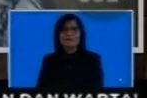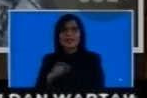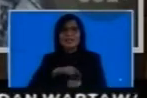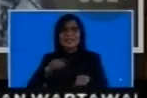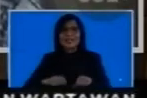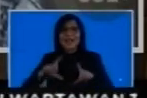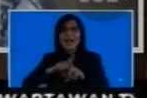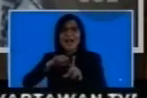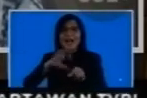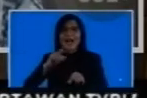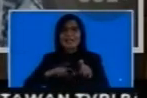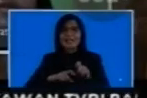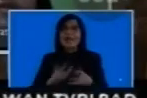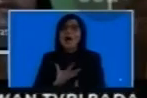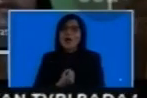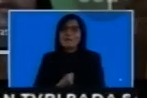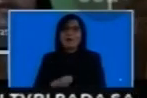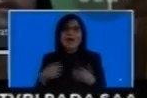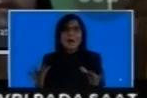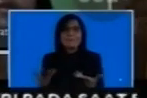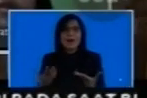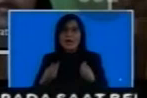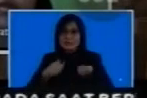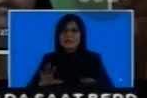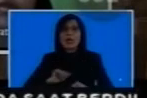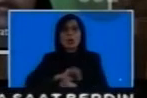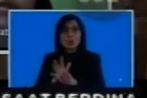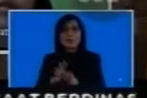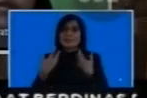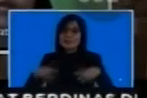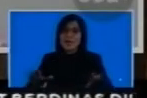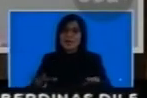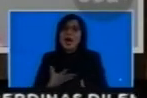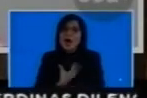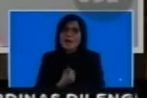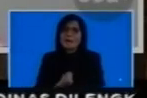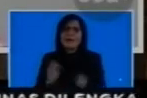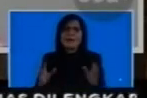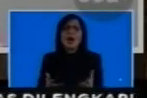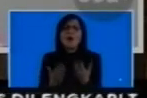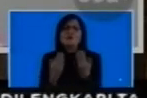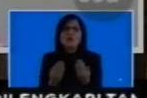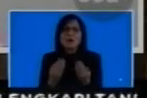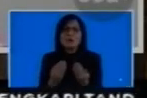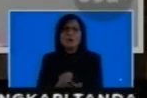Atris, harapannya apa Atris setelah corona ini udah selesai? Ya, semoga bisa belajar